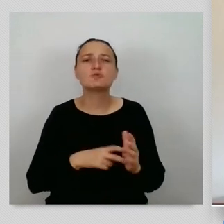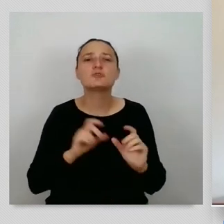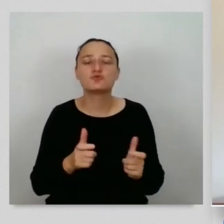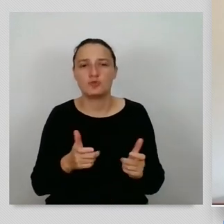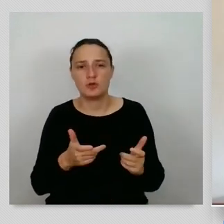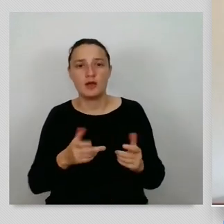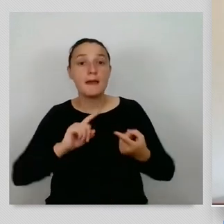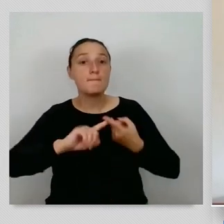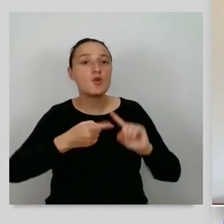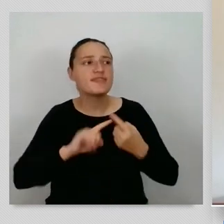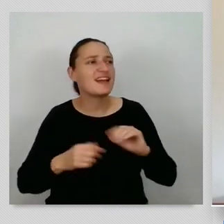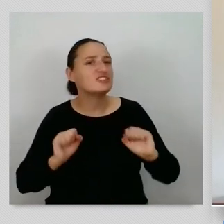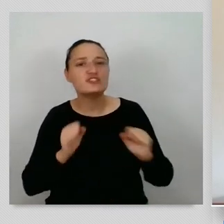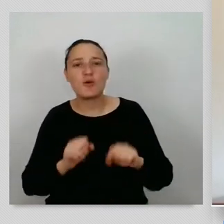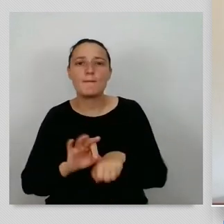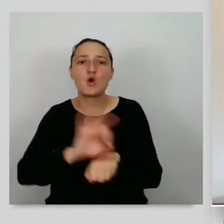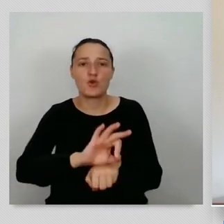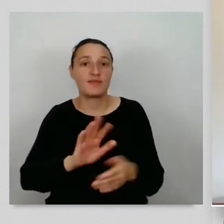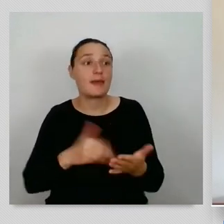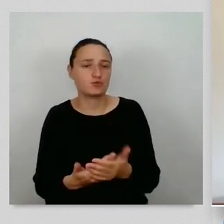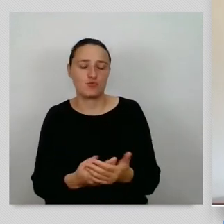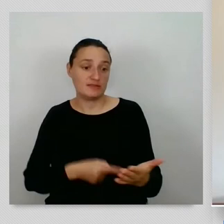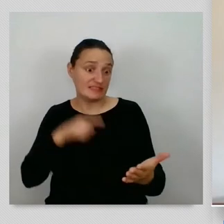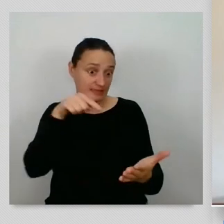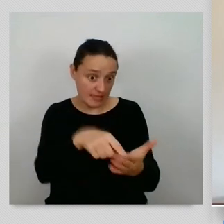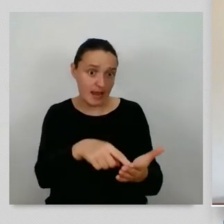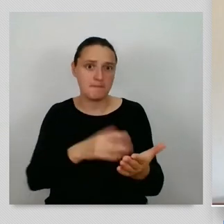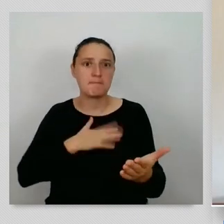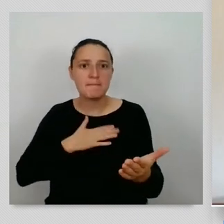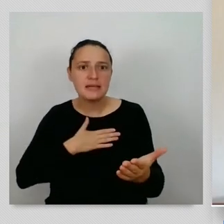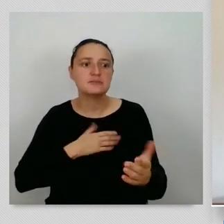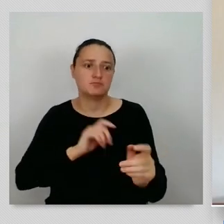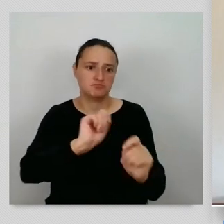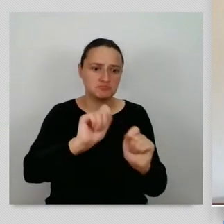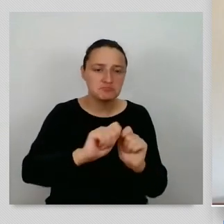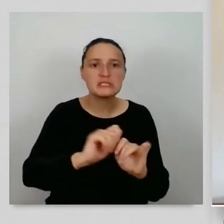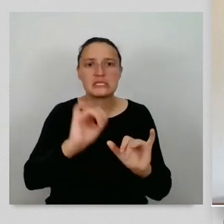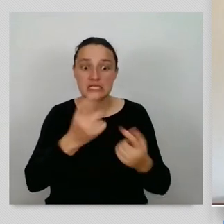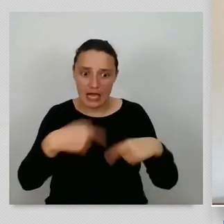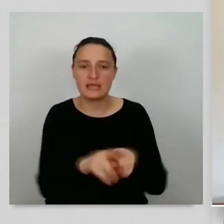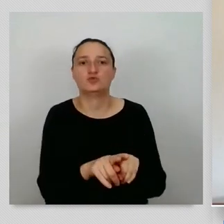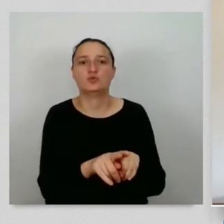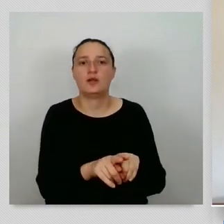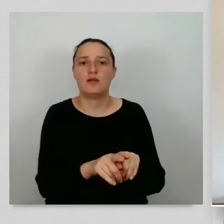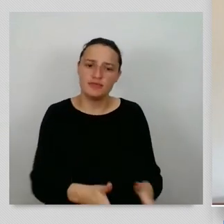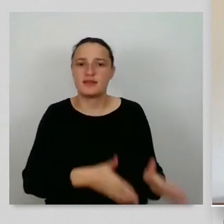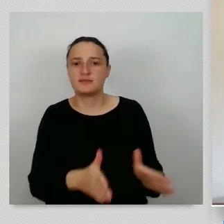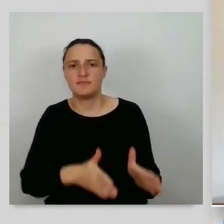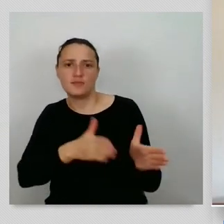projektowego, czyli wyznaczania pewnych celów mierzalnych, a następnie realizacji tych celów i